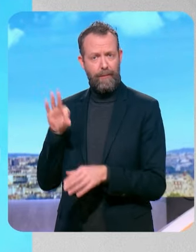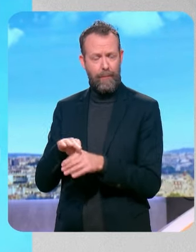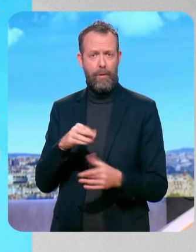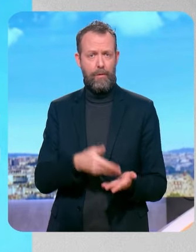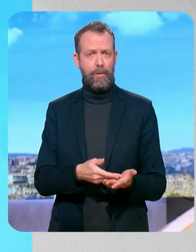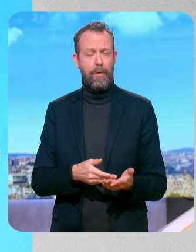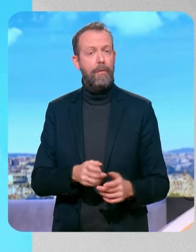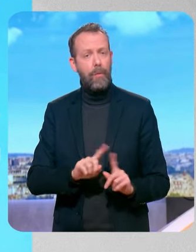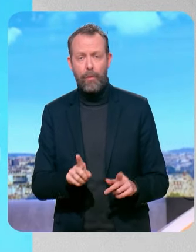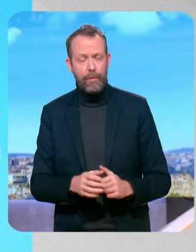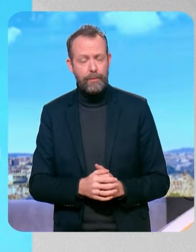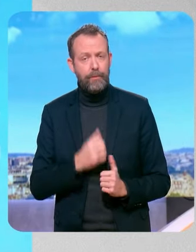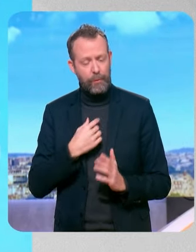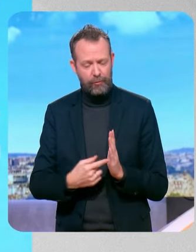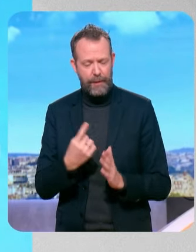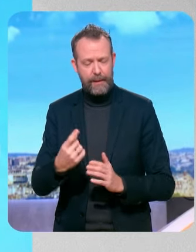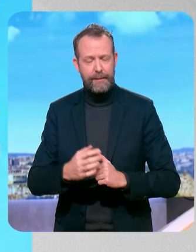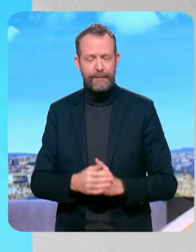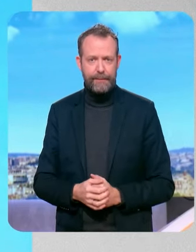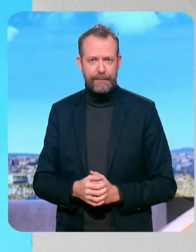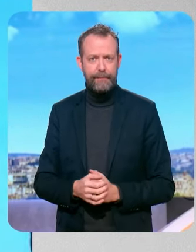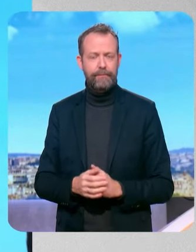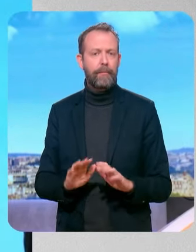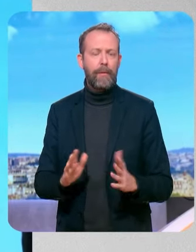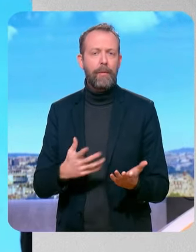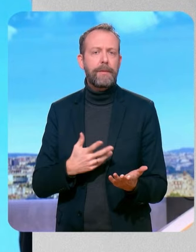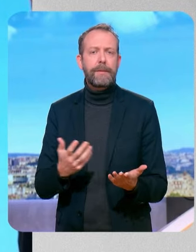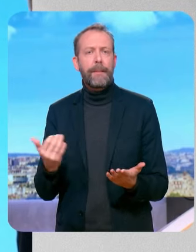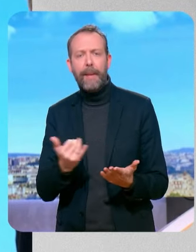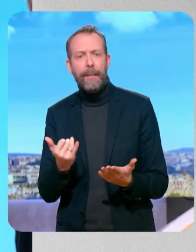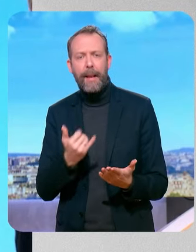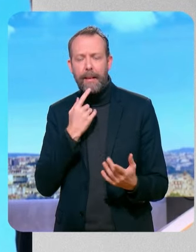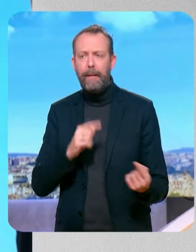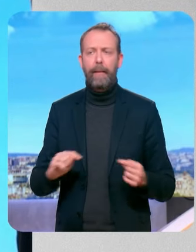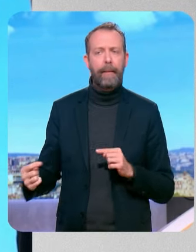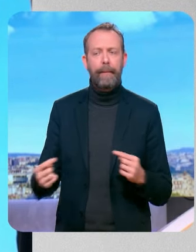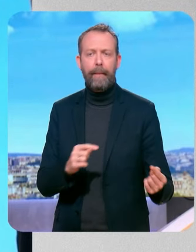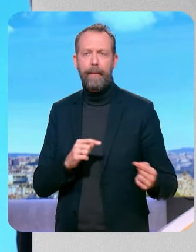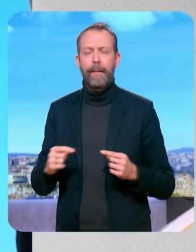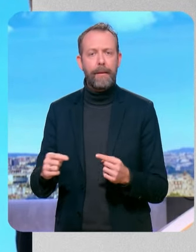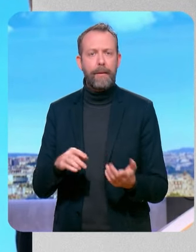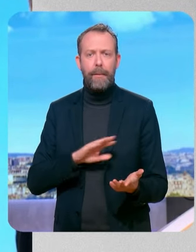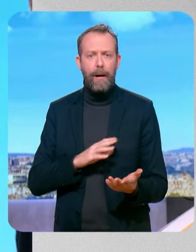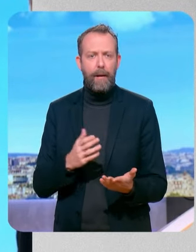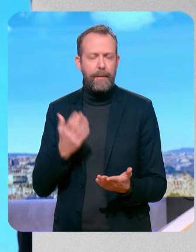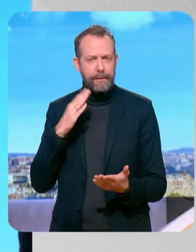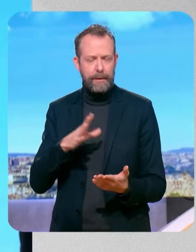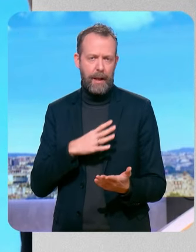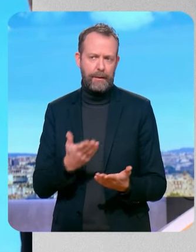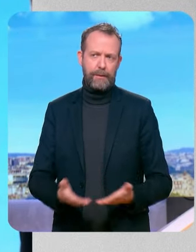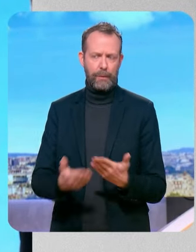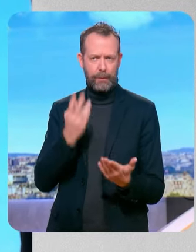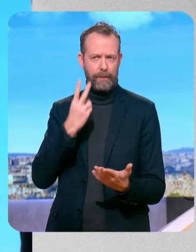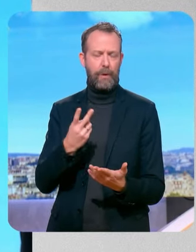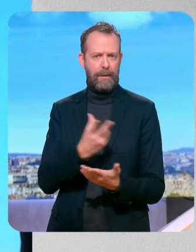Non, je répète, c'est pas la peine de faire des polémiques parce qu'il y a des choses assez graves en